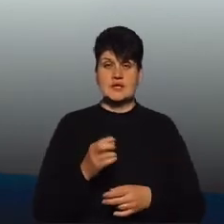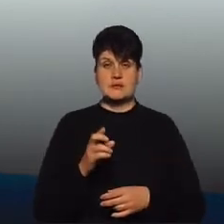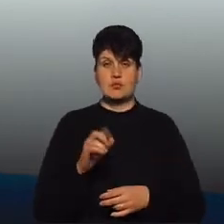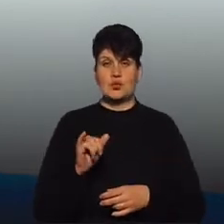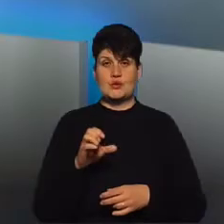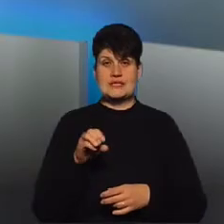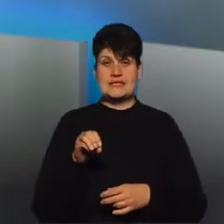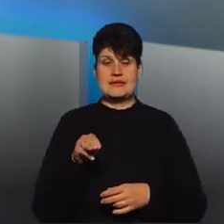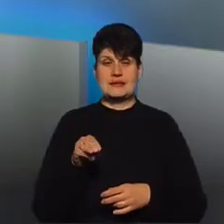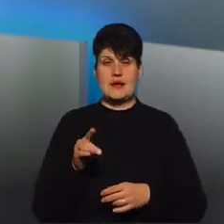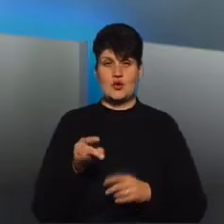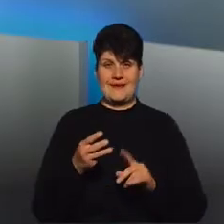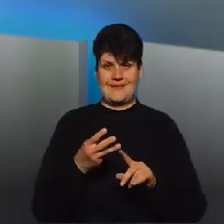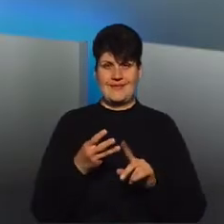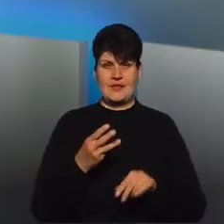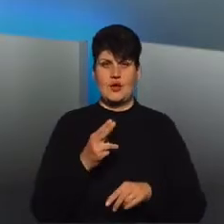робити.